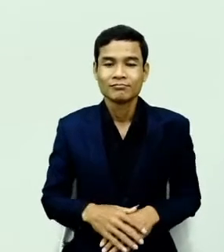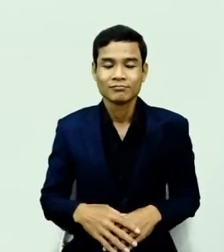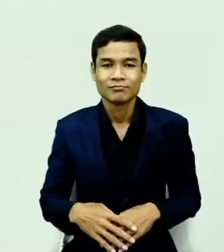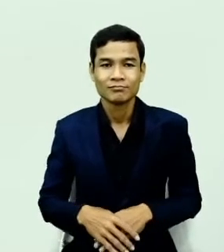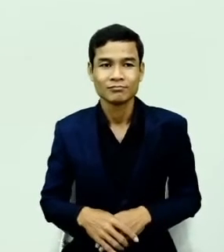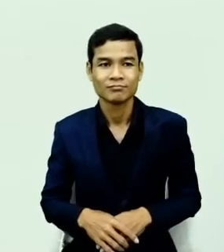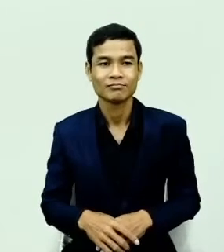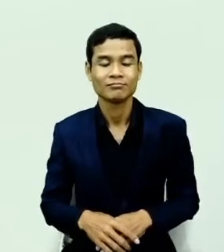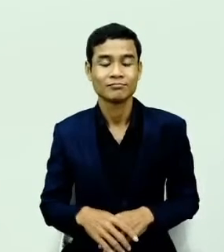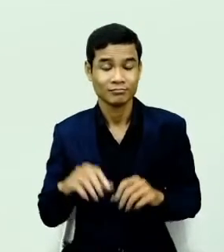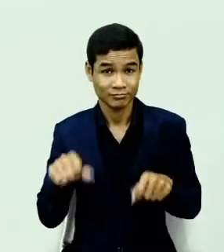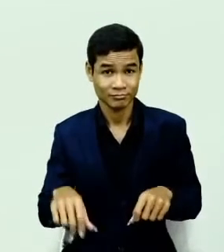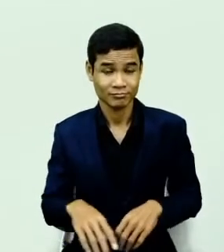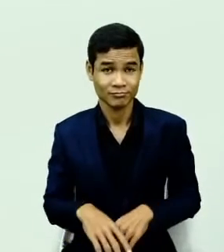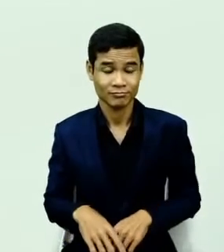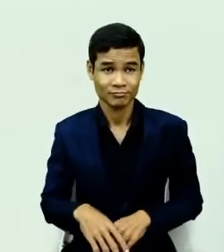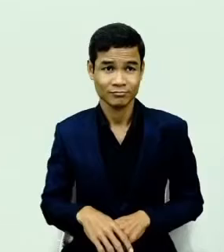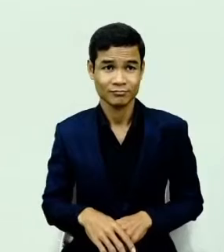ចា